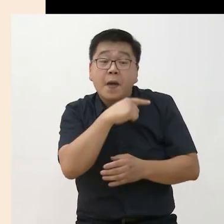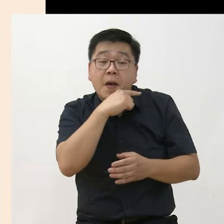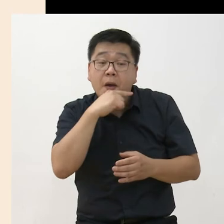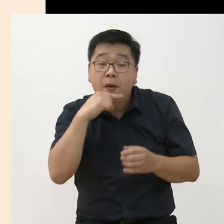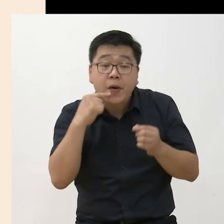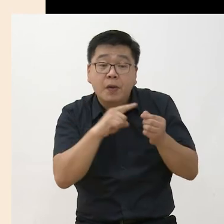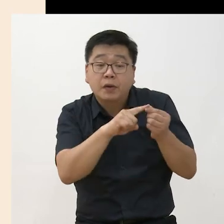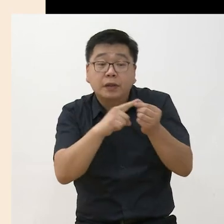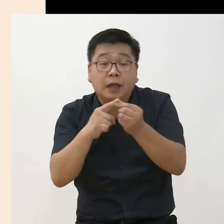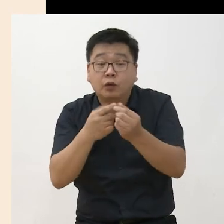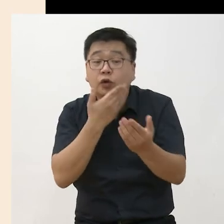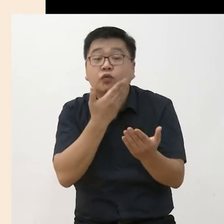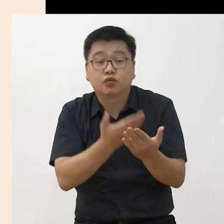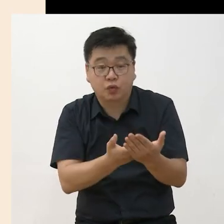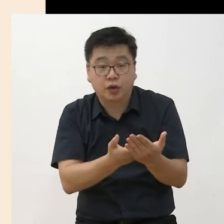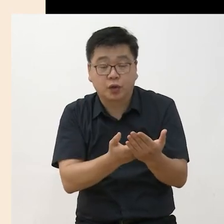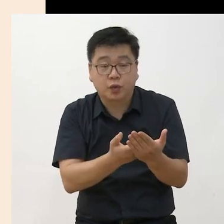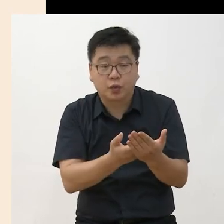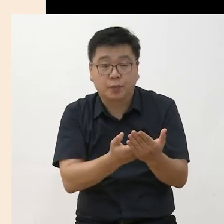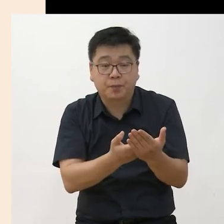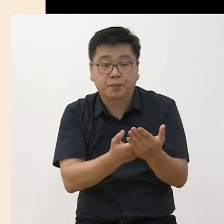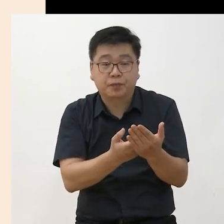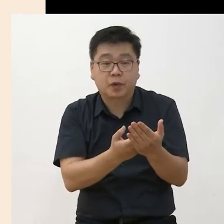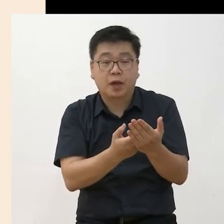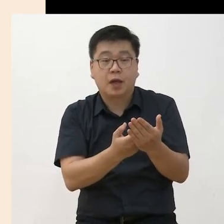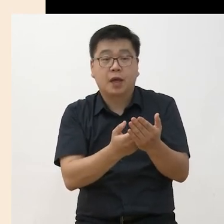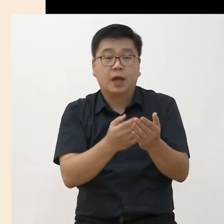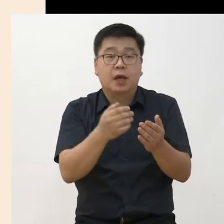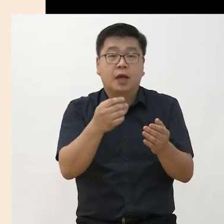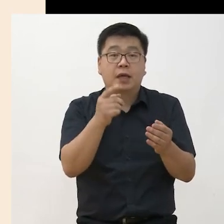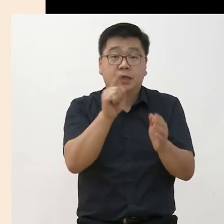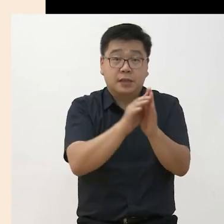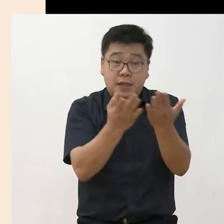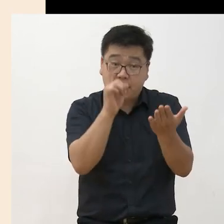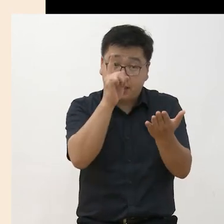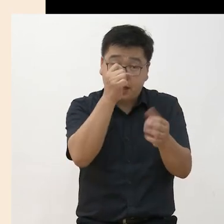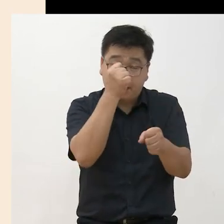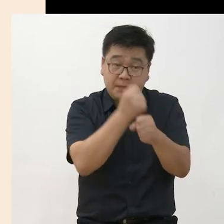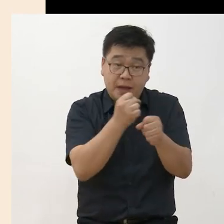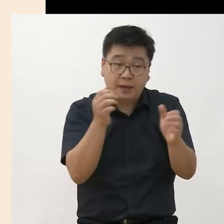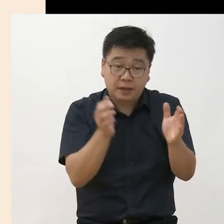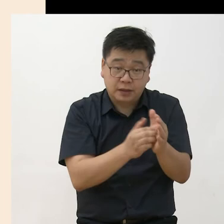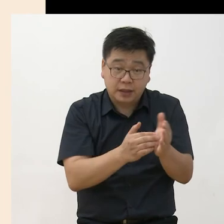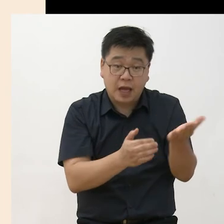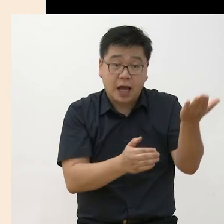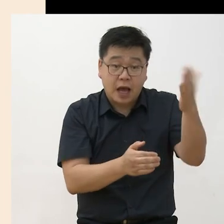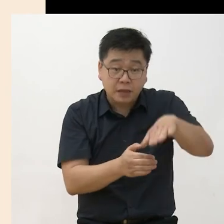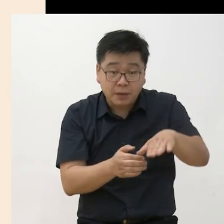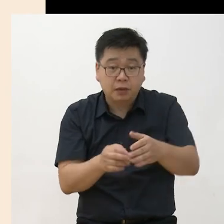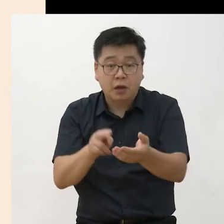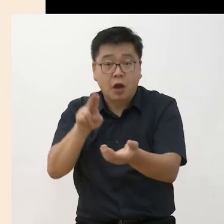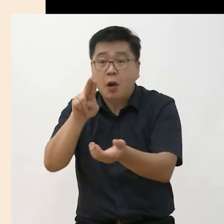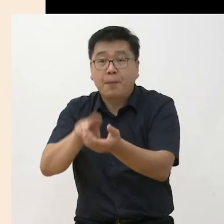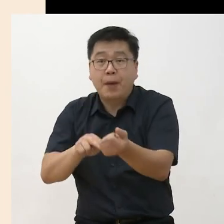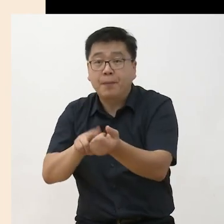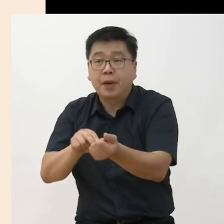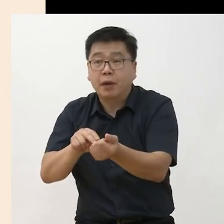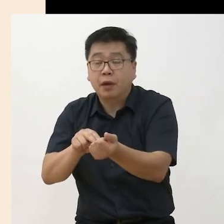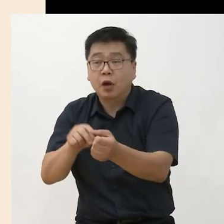사실 굉장히 좀 중요한 내용입니다. 작품집, 그러니까 단행본을 발간했다고 하더라도 판매 유통을 목적으로 하지 않은